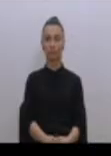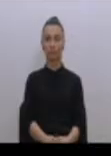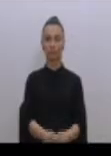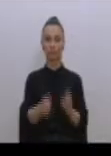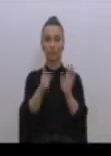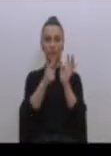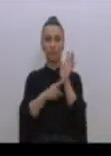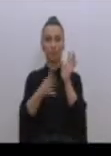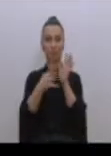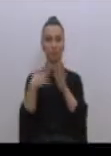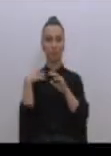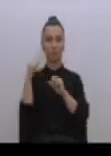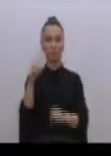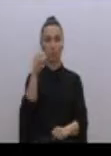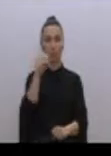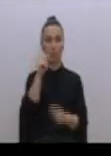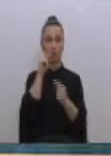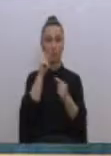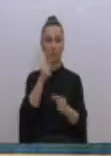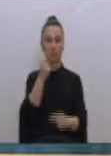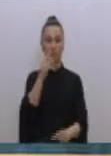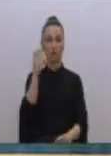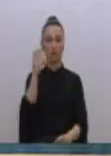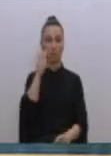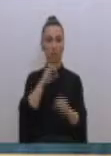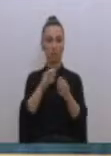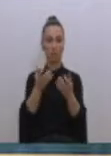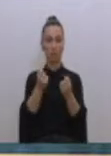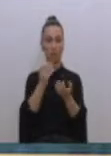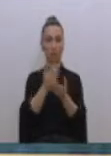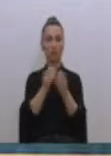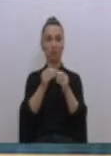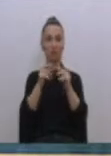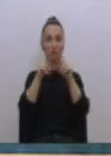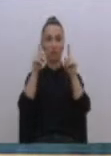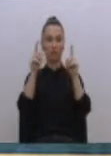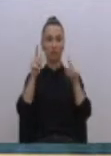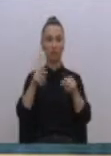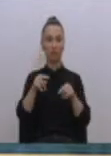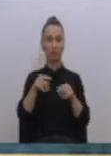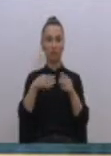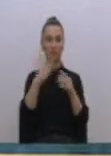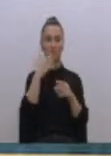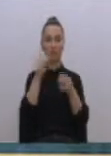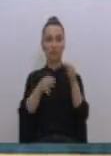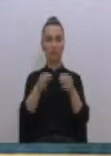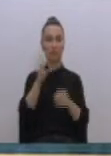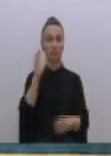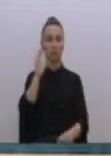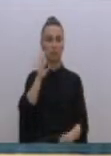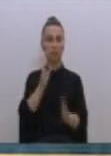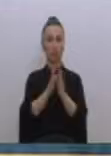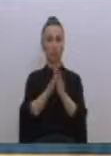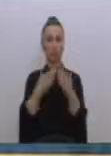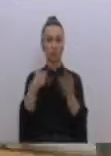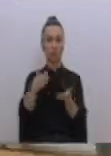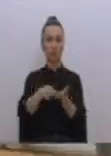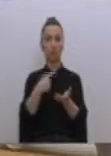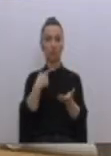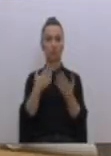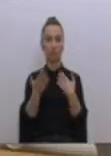Samozat Schlamet i-am ochrenul ulici na Audegi, proiectul Privilei Mosmet Mirabuli. Am o epacheci sa absolut, am o vedeti și schelcanul stilul Privilei Mosmet, tot ce a tot cancescus